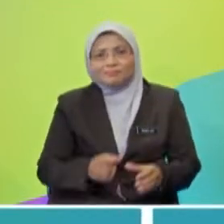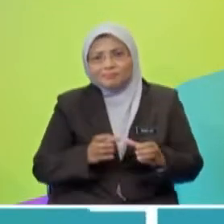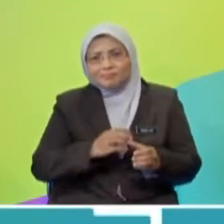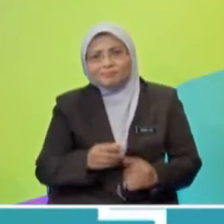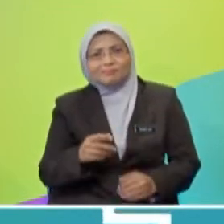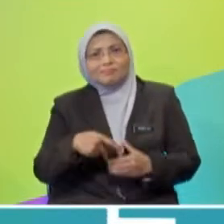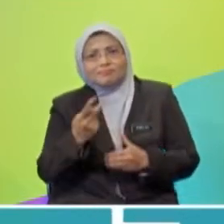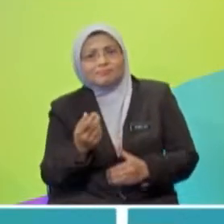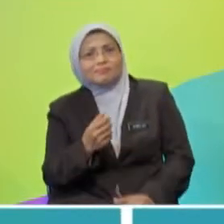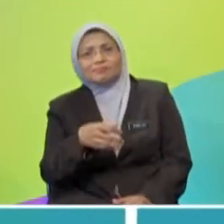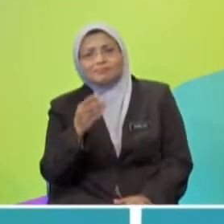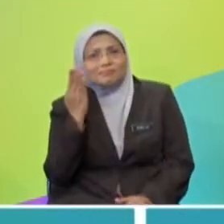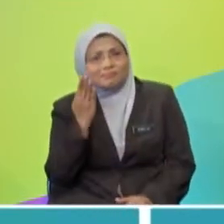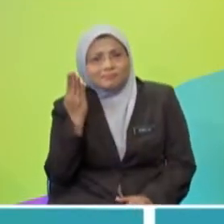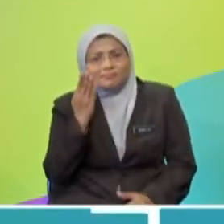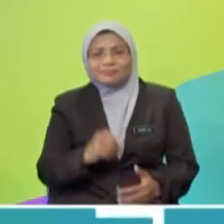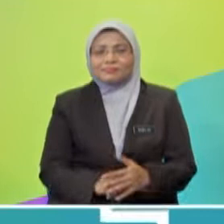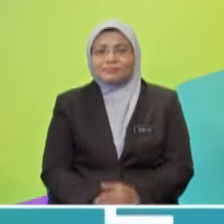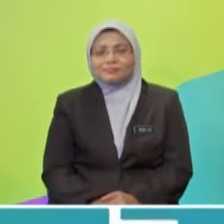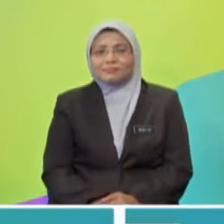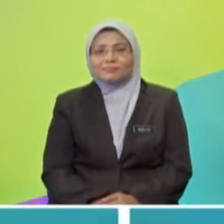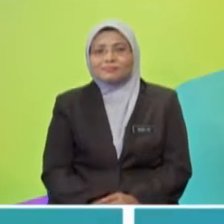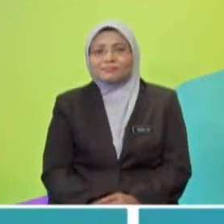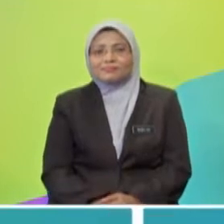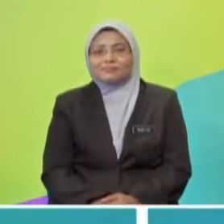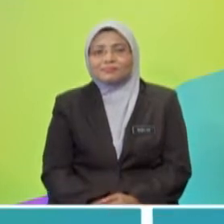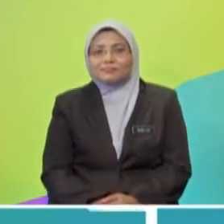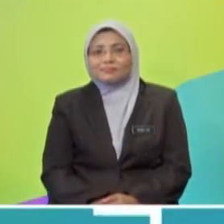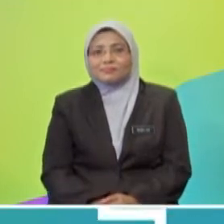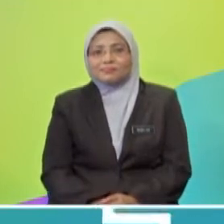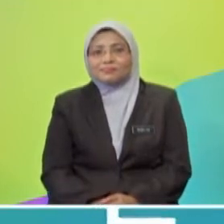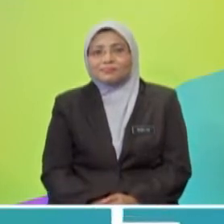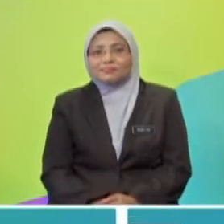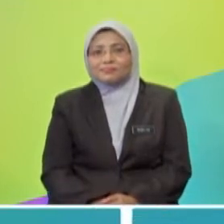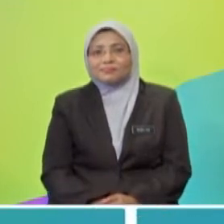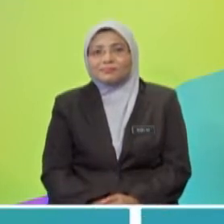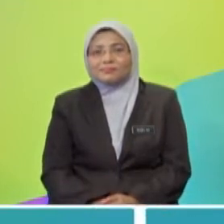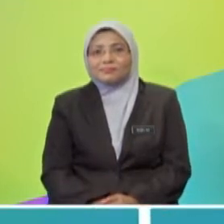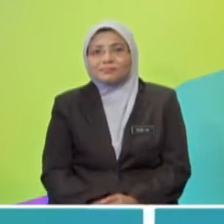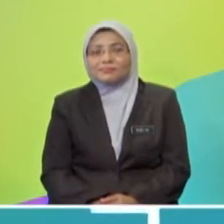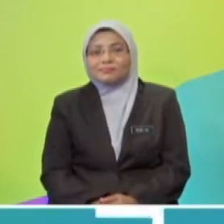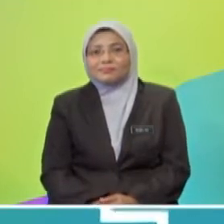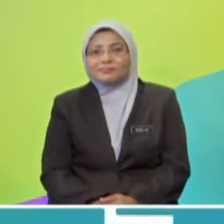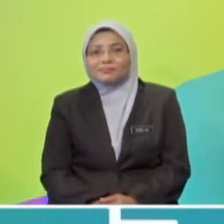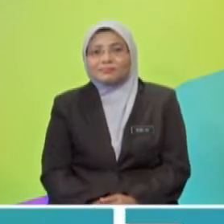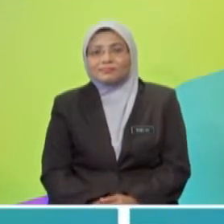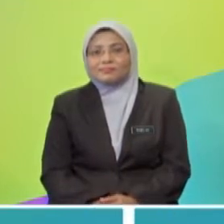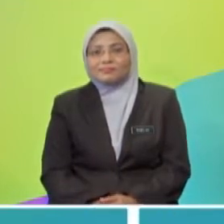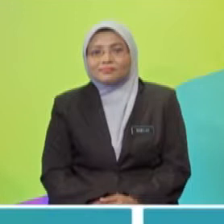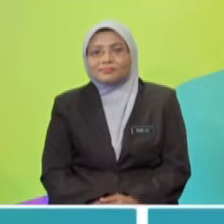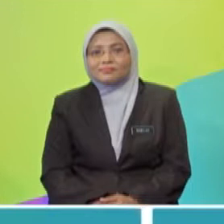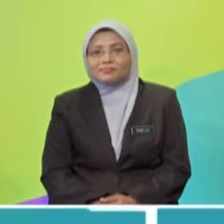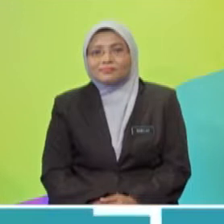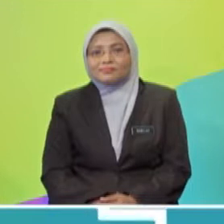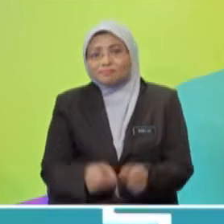pandangan-pandangan beliau tuh di sangat menyerupai apa yang difirmankan oleh Allah subhanahuwata'ala ya Beliau juga merupakan